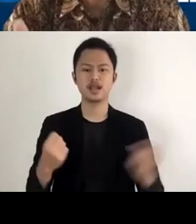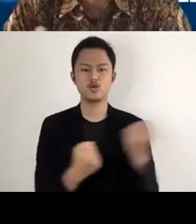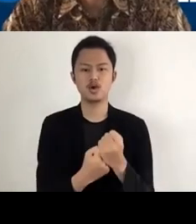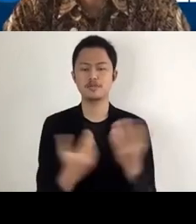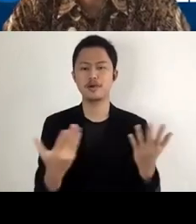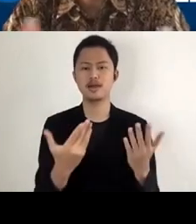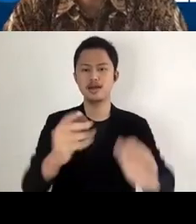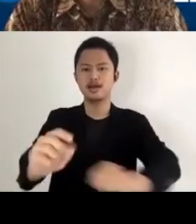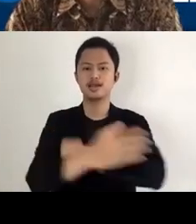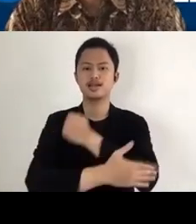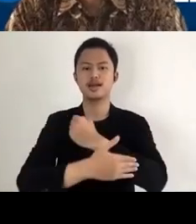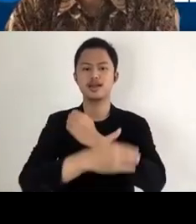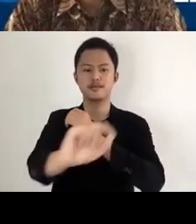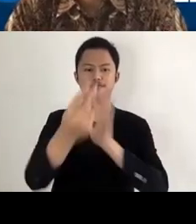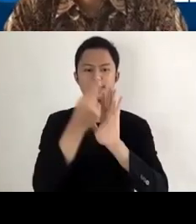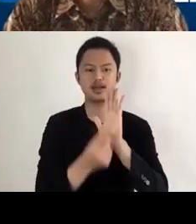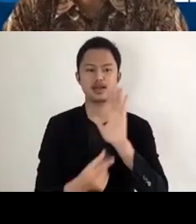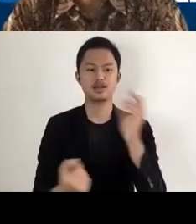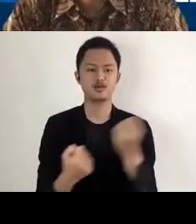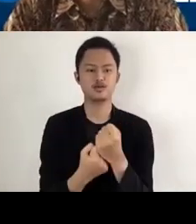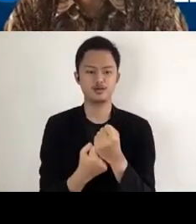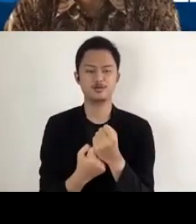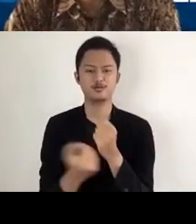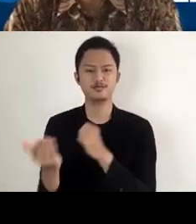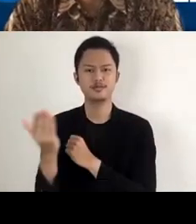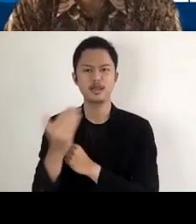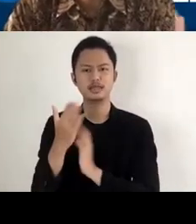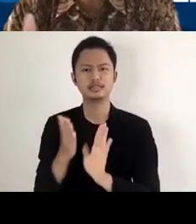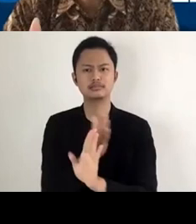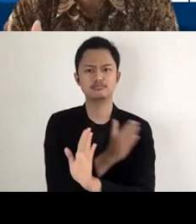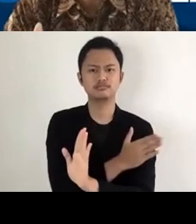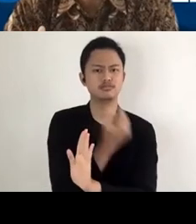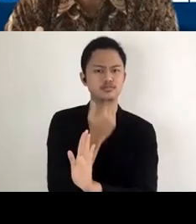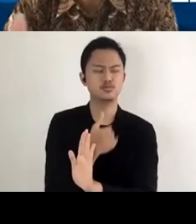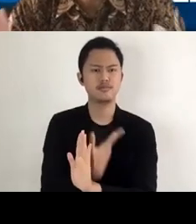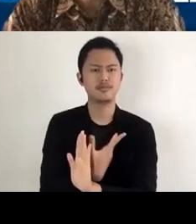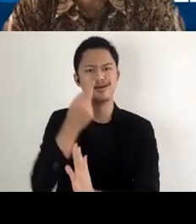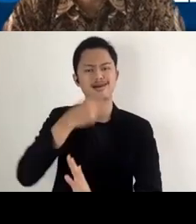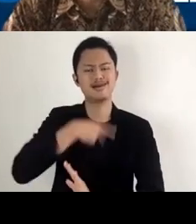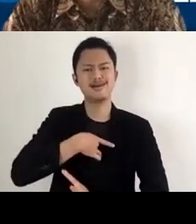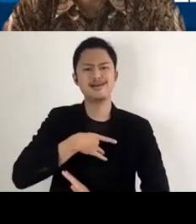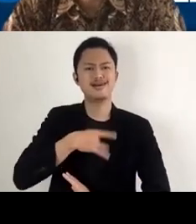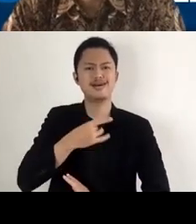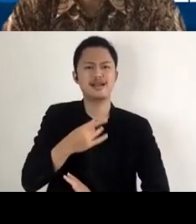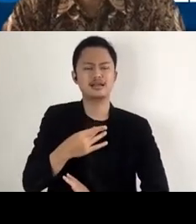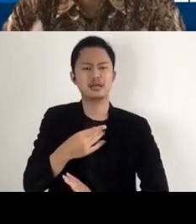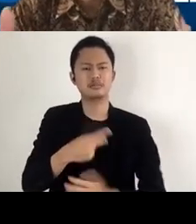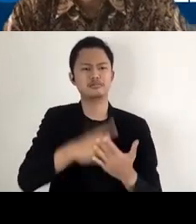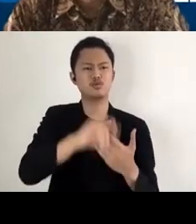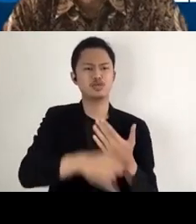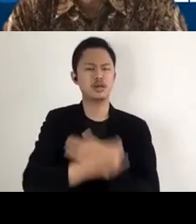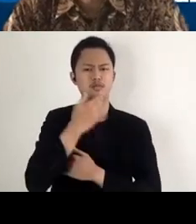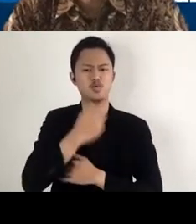anggaran negara sehingga mereka memiliki dari awal memiliki rasa kepemilikan terhadap Project